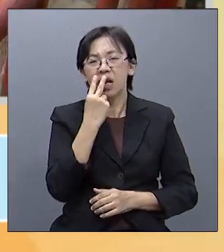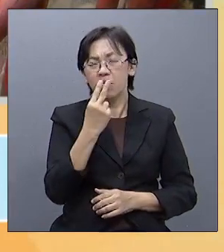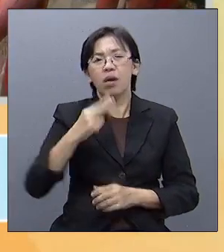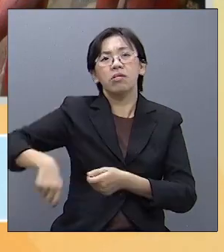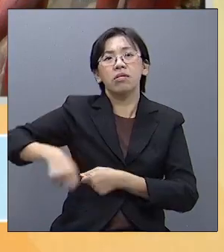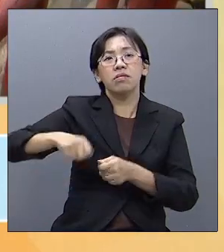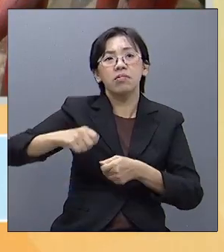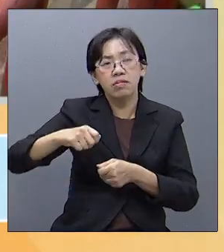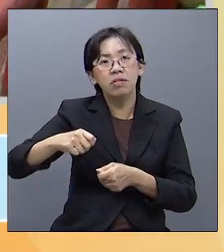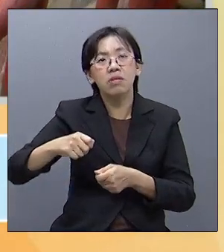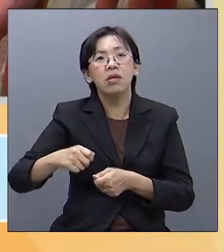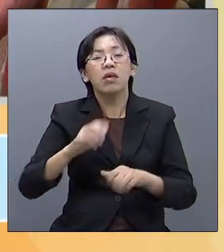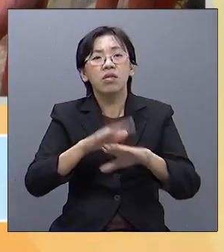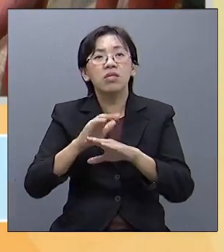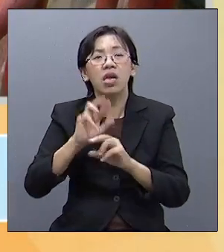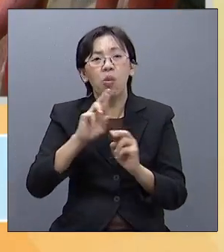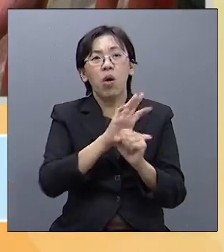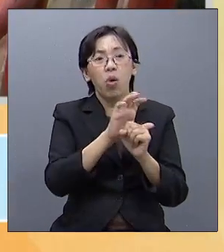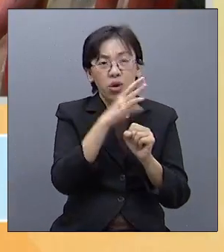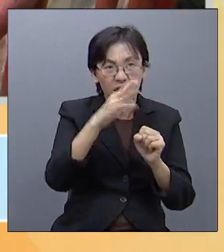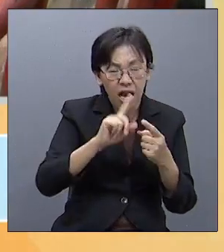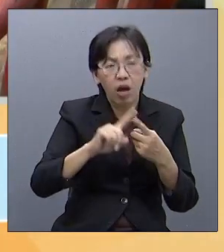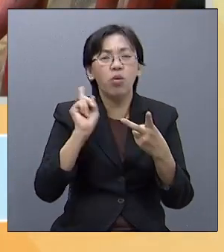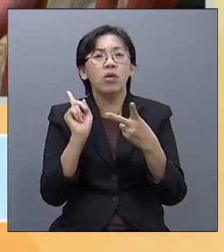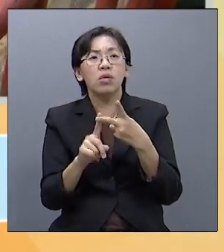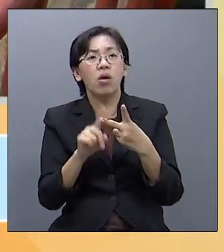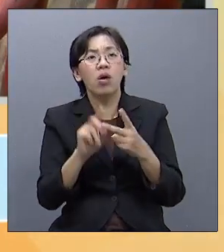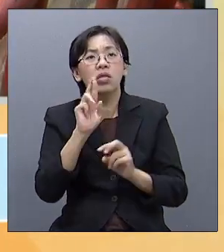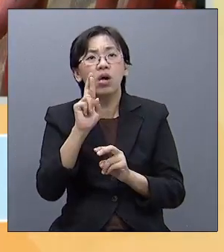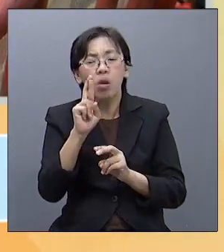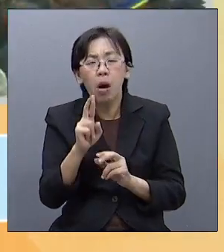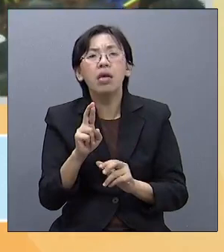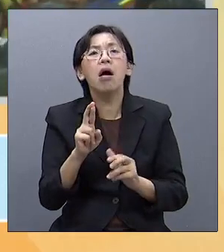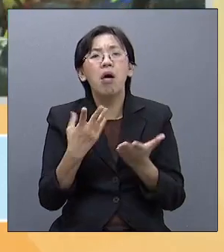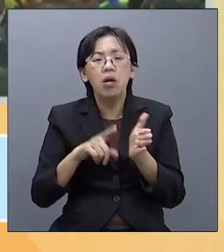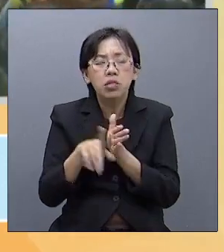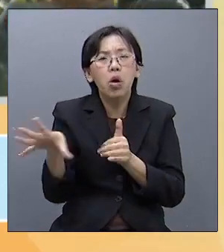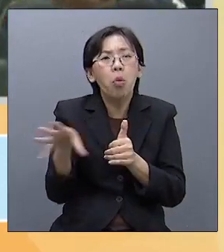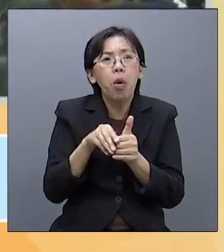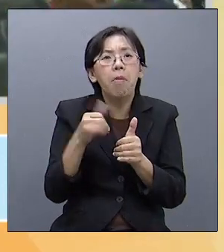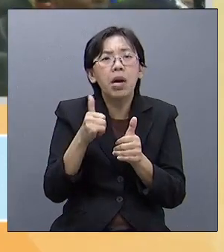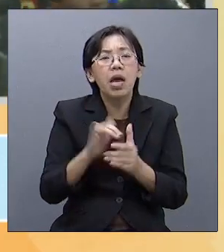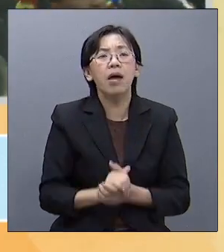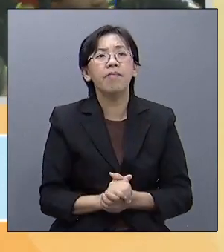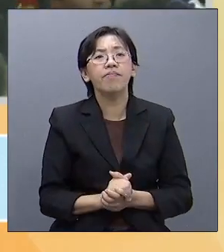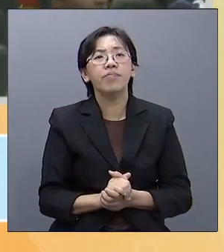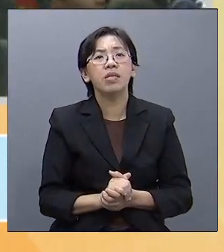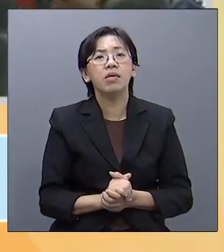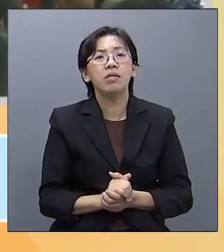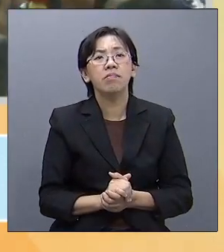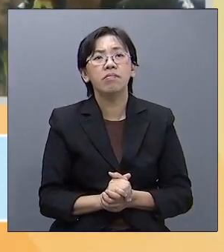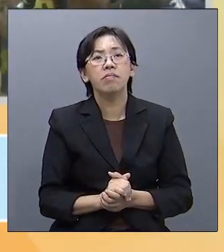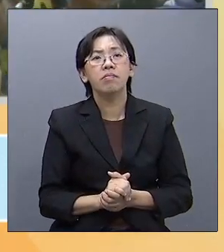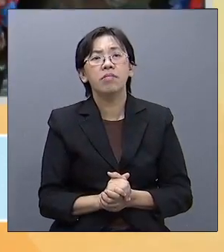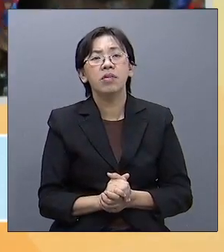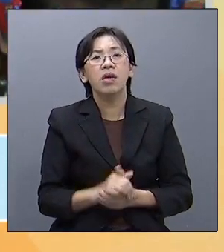ต้องเรียกว่าอย่าระวังแต่โควิดอย่างเดียวต้องระวังเรื่องของโรคติดเชื้อทางเดินหายใจอื่นๆโดยเฉพาะคีย์เวิร์ดหรือหัวใจก็คือว่า